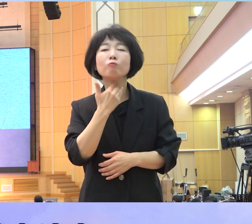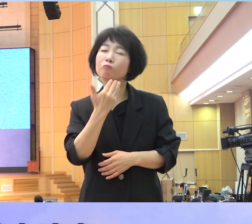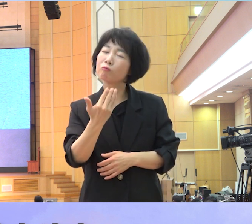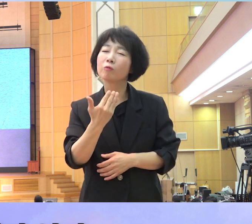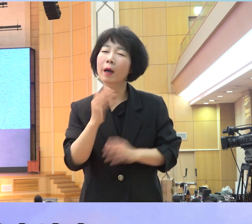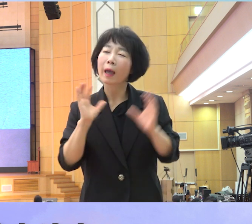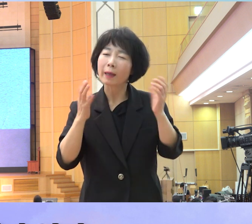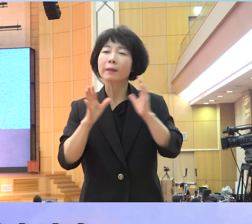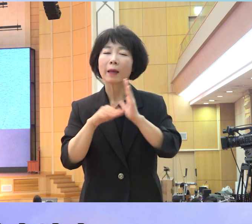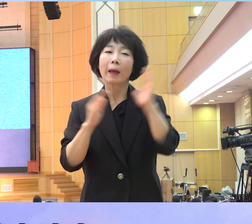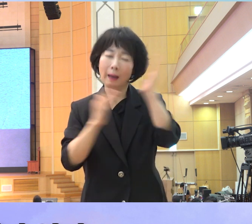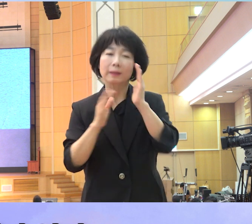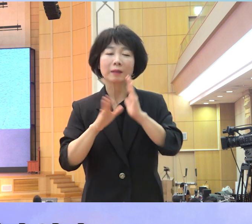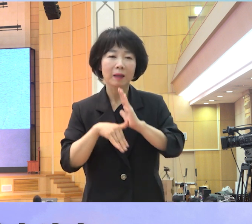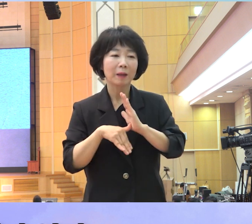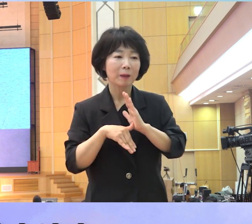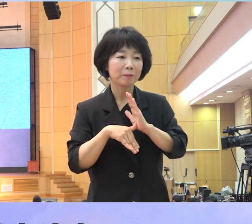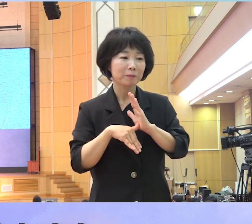때